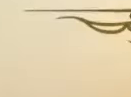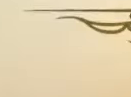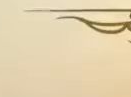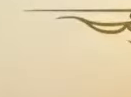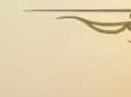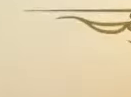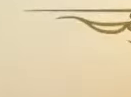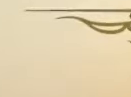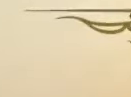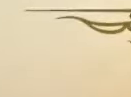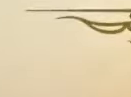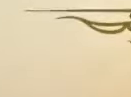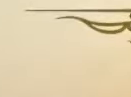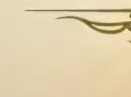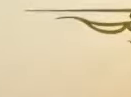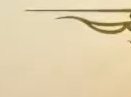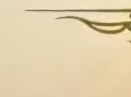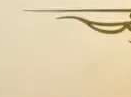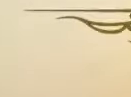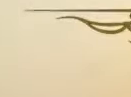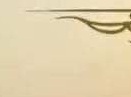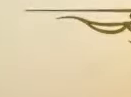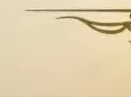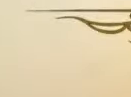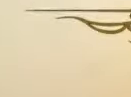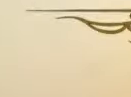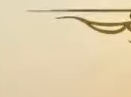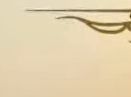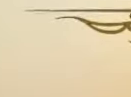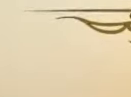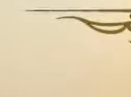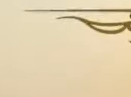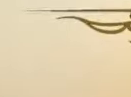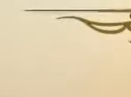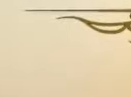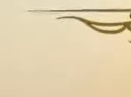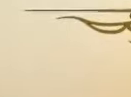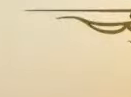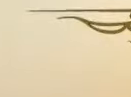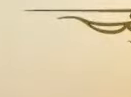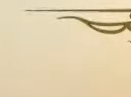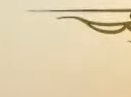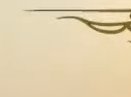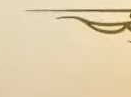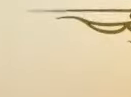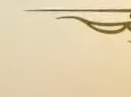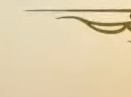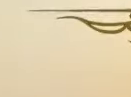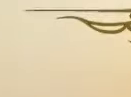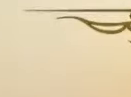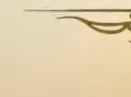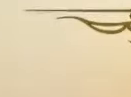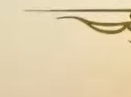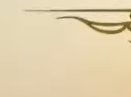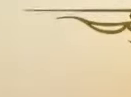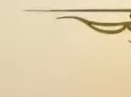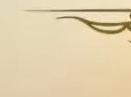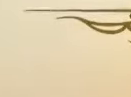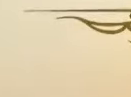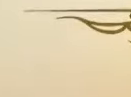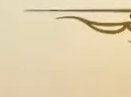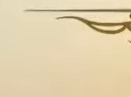الرياض. أسماء الفائزين في اليوم الرابع: فيصل أنور محمد عفيف من